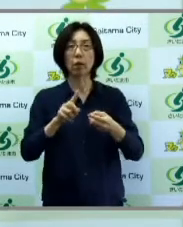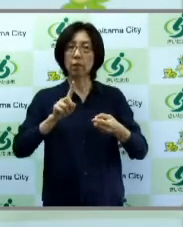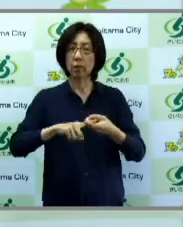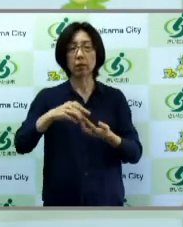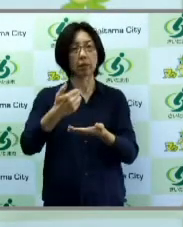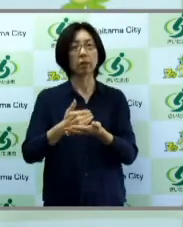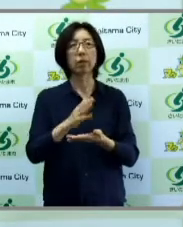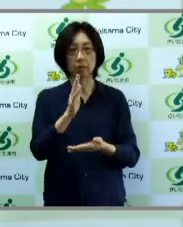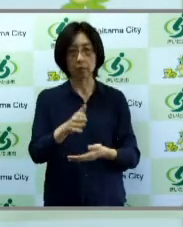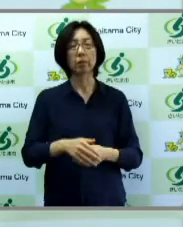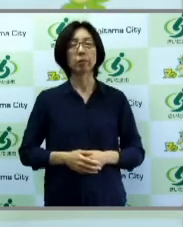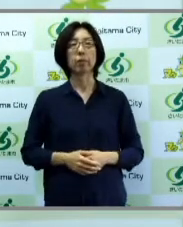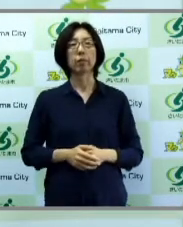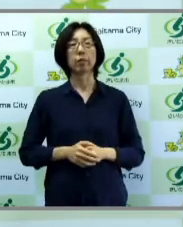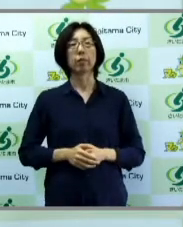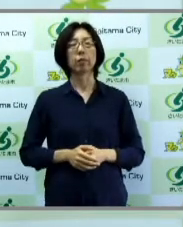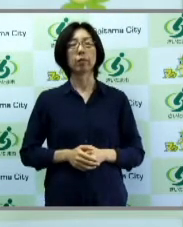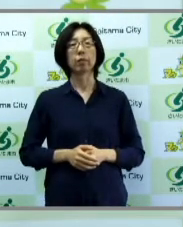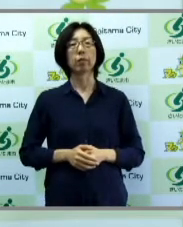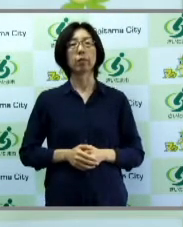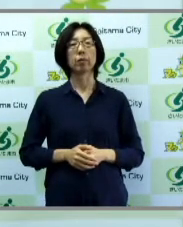てください。 はい、